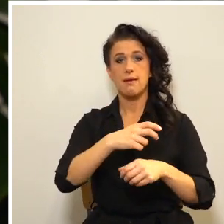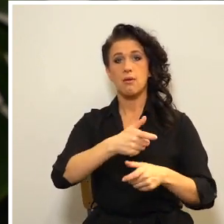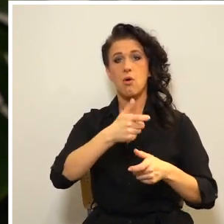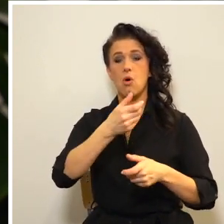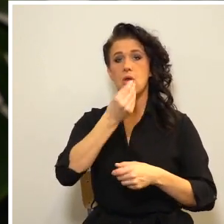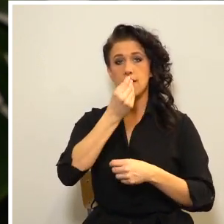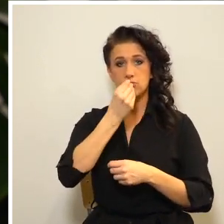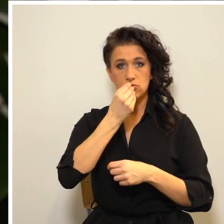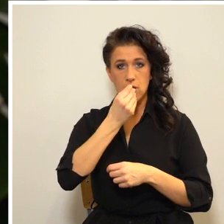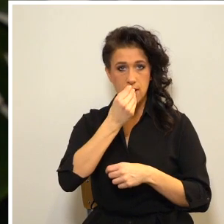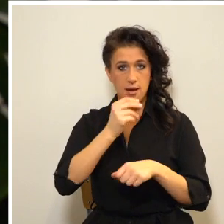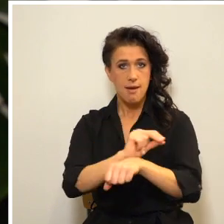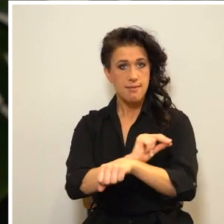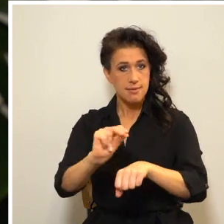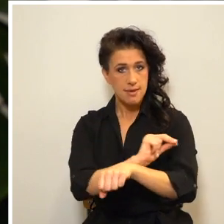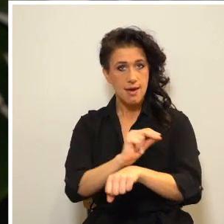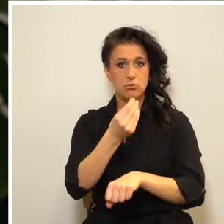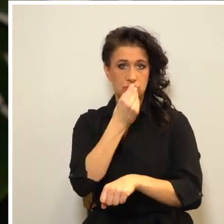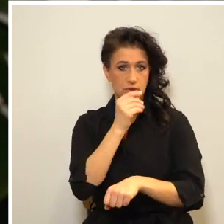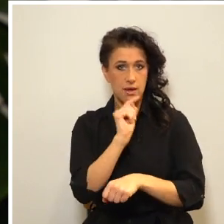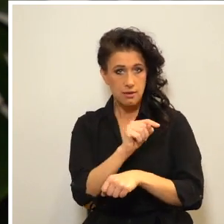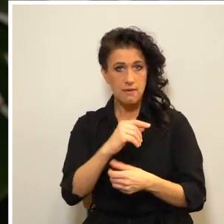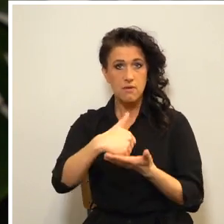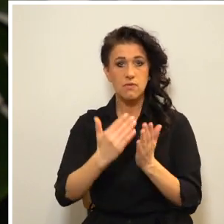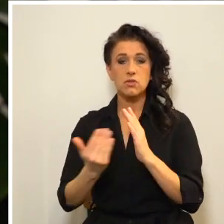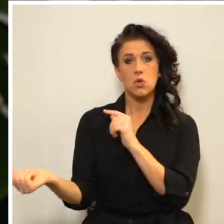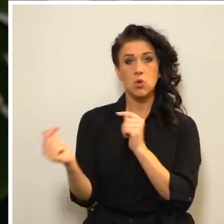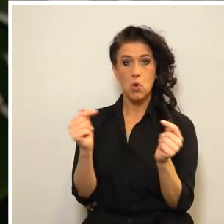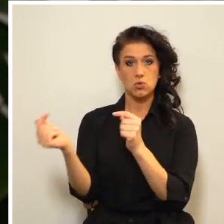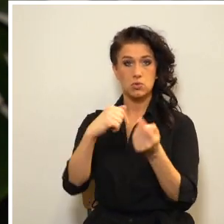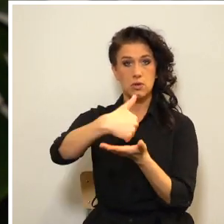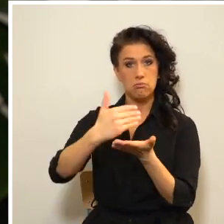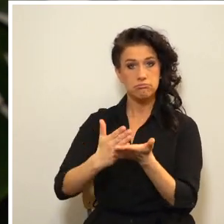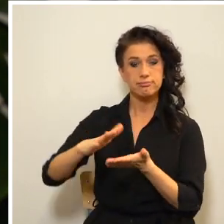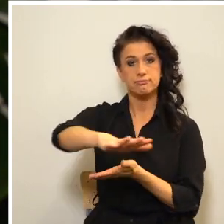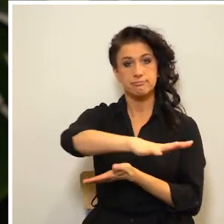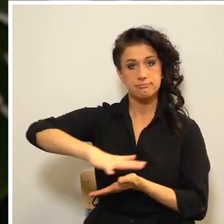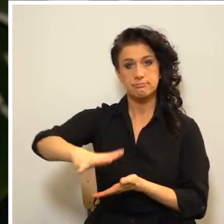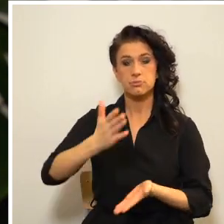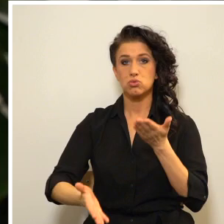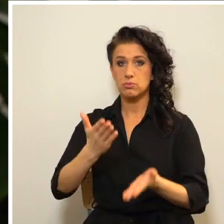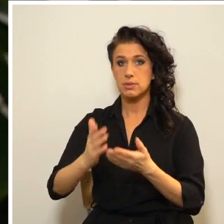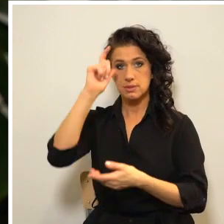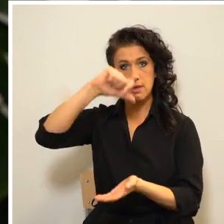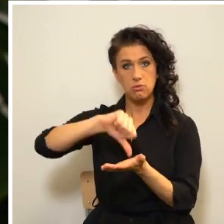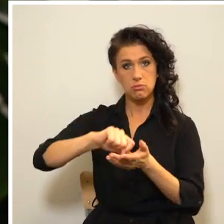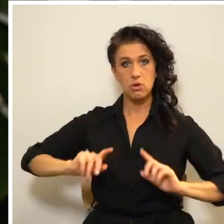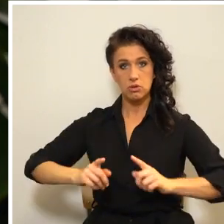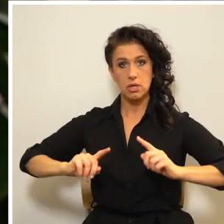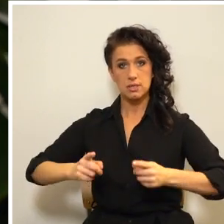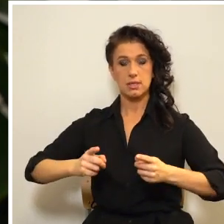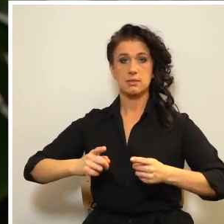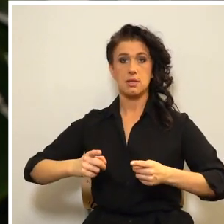żywieniowego Uniwersytetu Medycznego w Lublinie Wojewódzki konsultant na terenie województwa Lubelskiego centrum organizacyjno-koordynacyjne